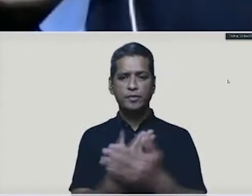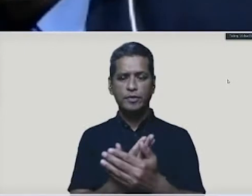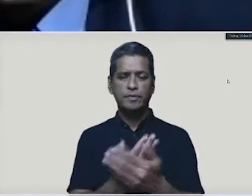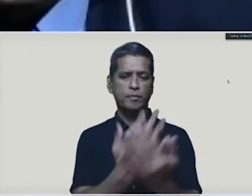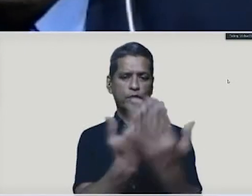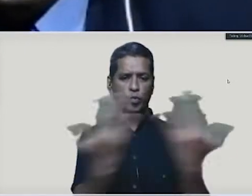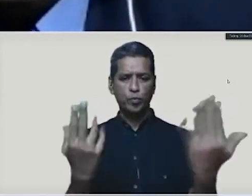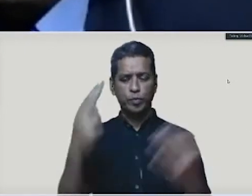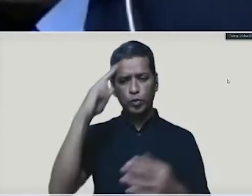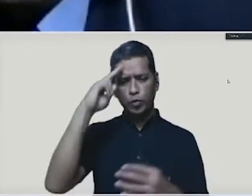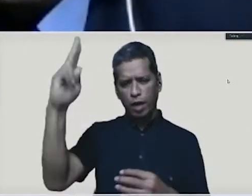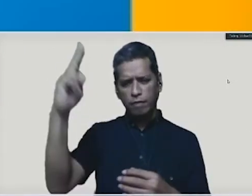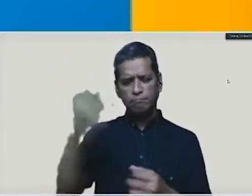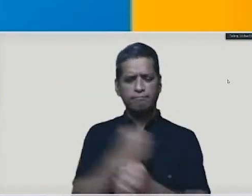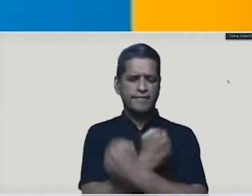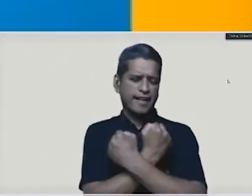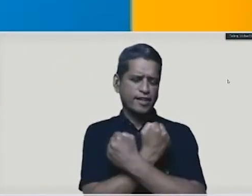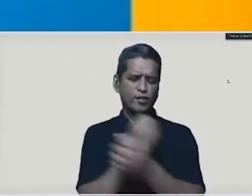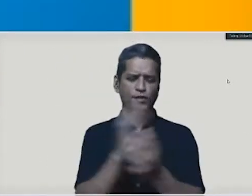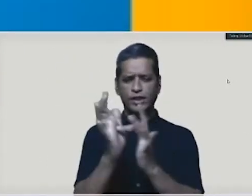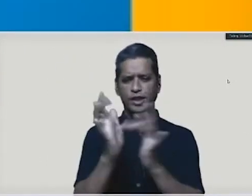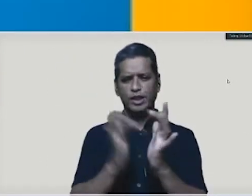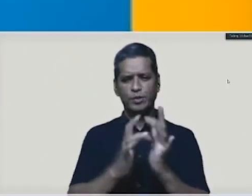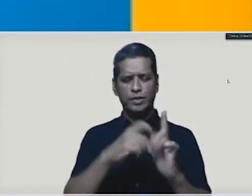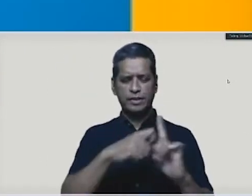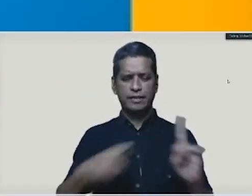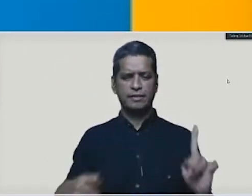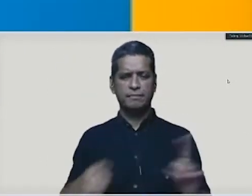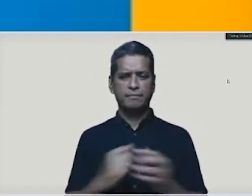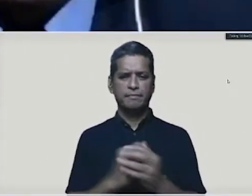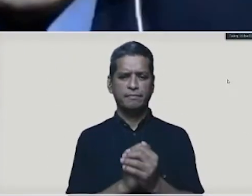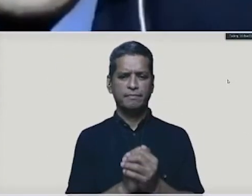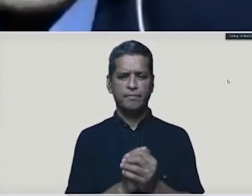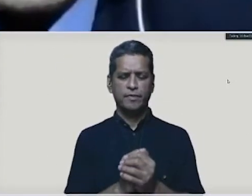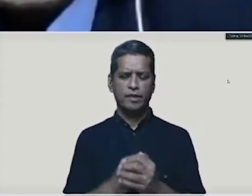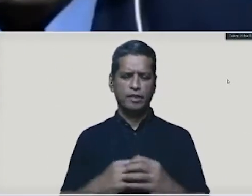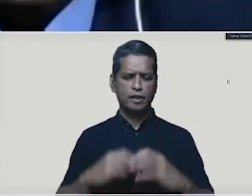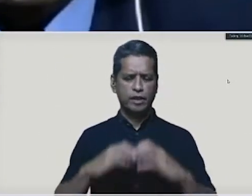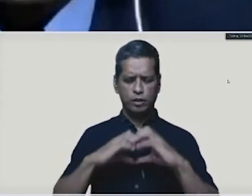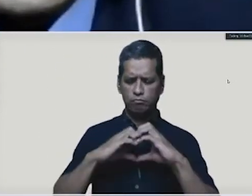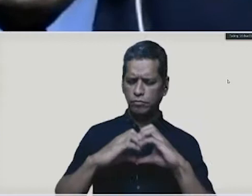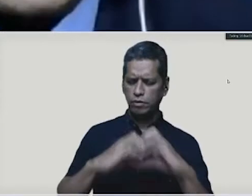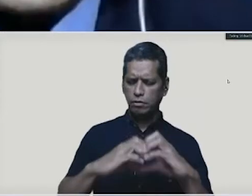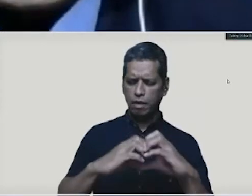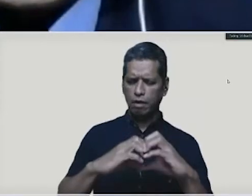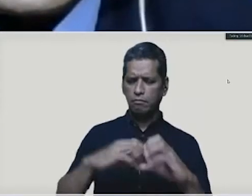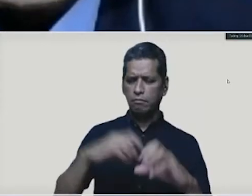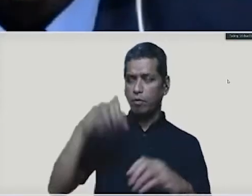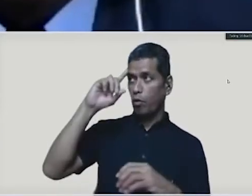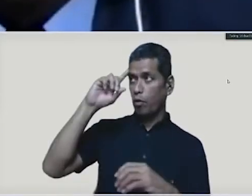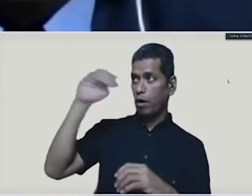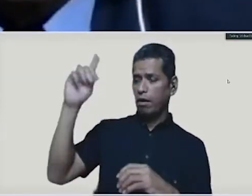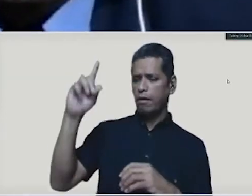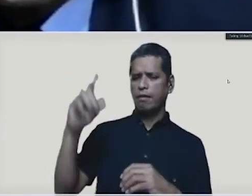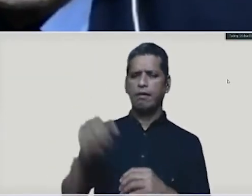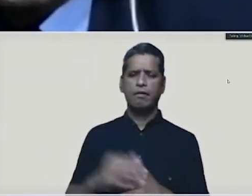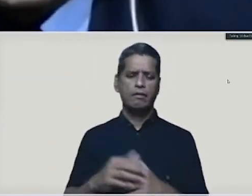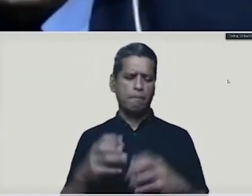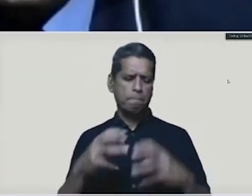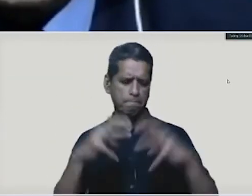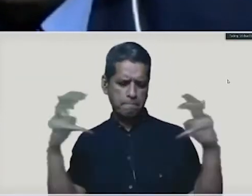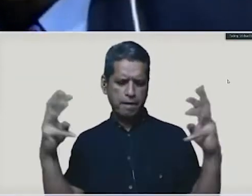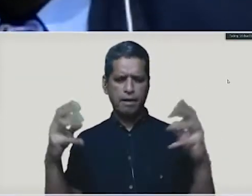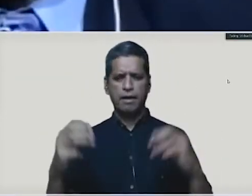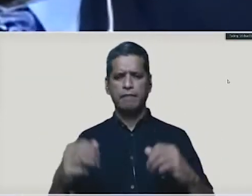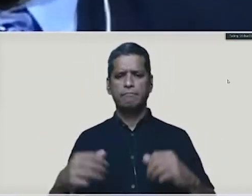yang dikasihi oleh Yesus Kristus yang dicintai oleh Tuhan Allah yang Maha Esa yang